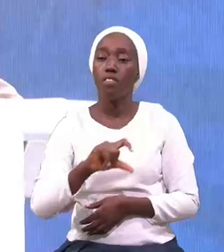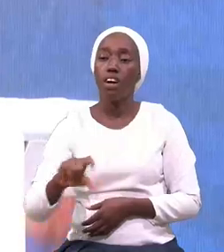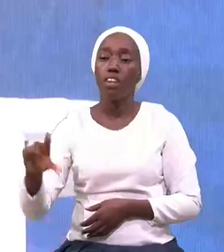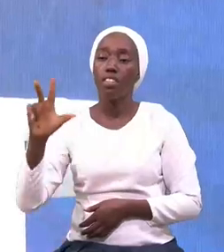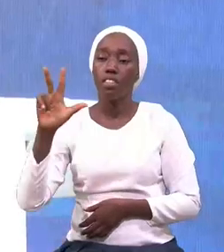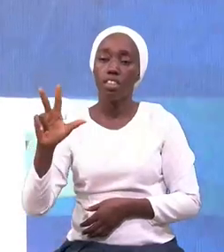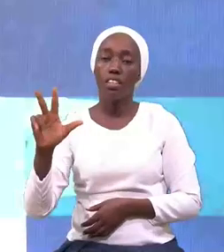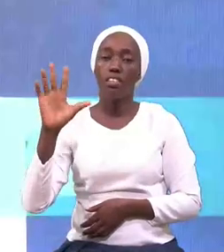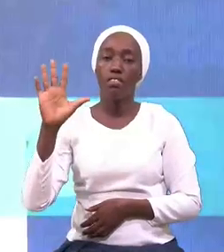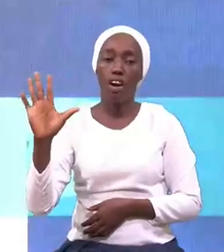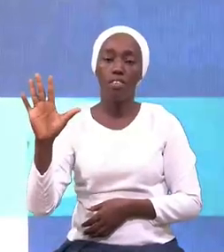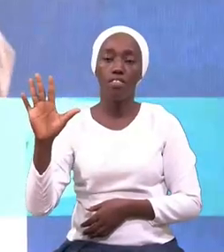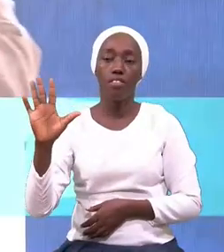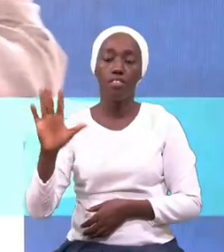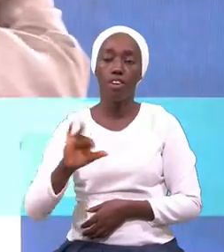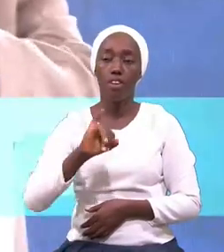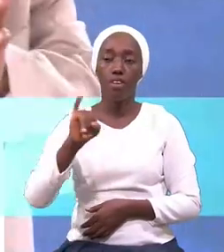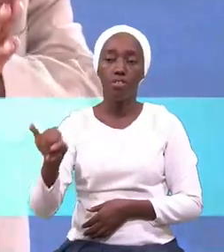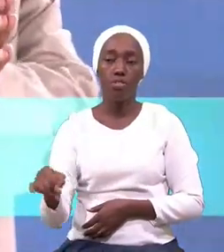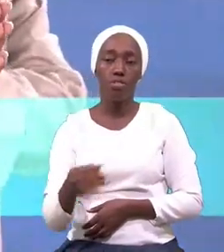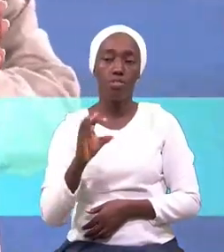verset 35.